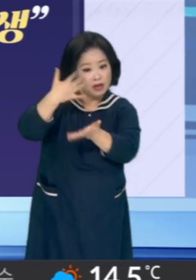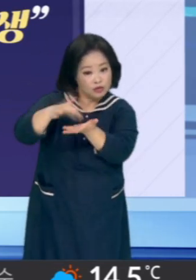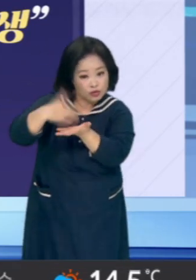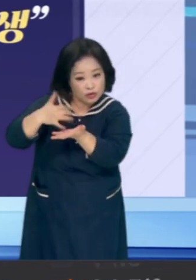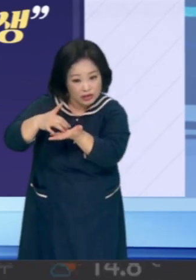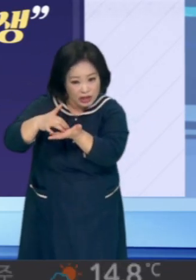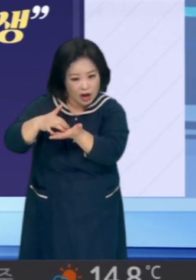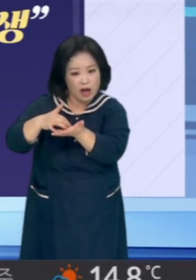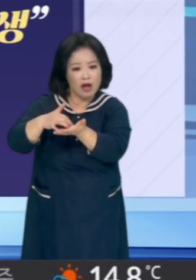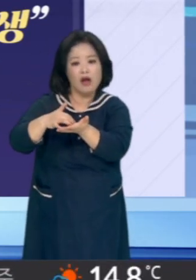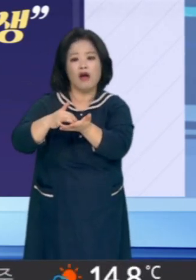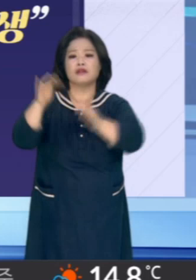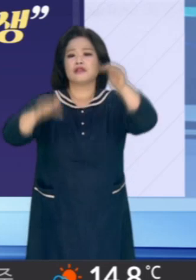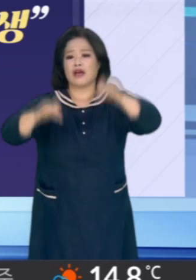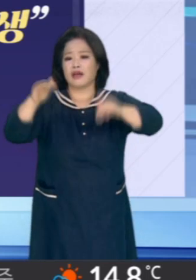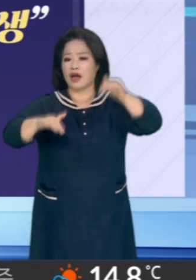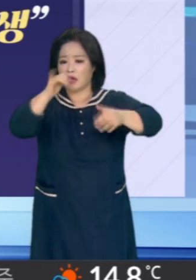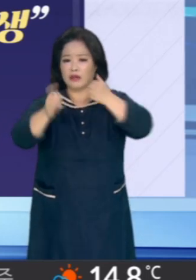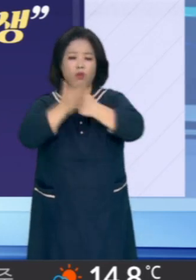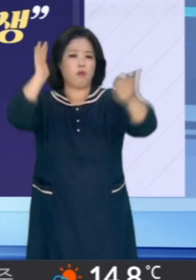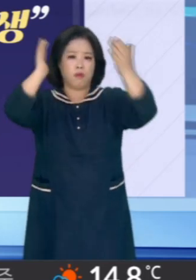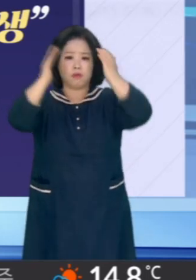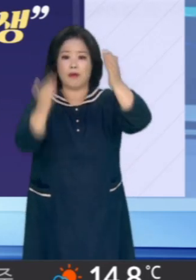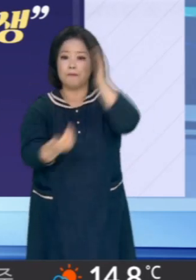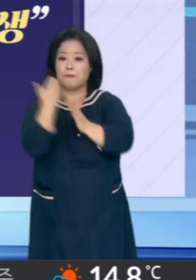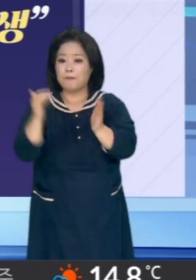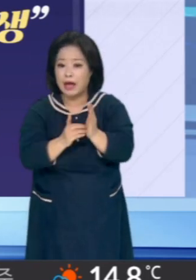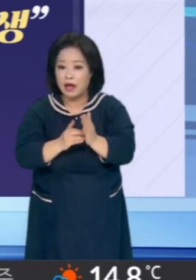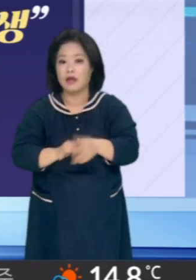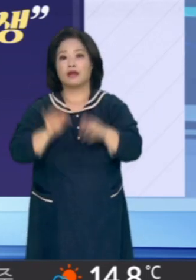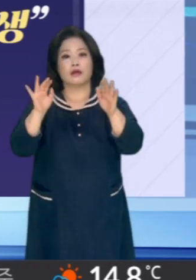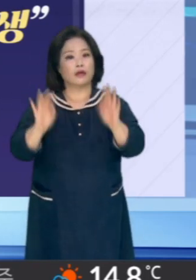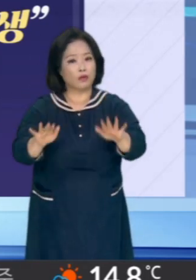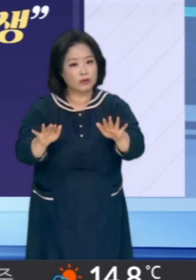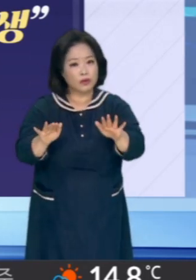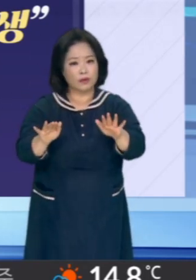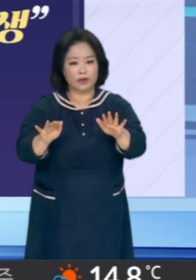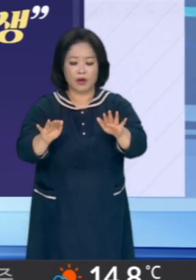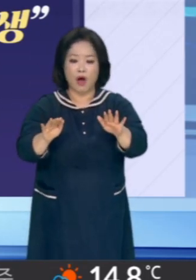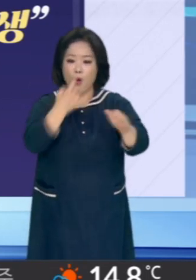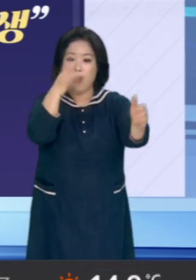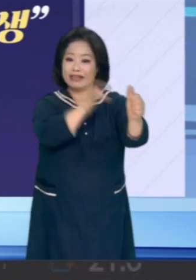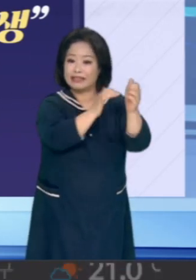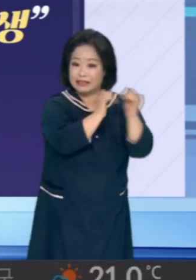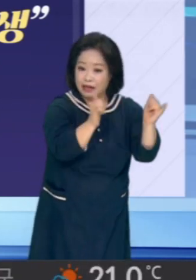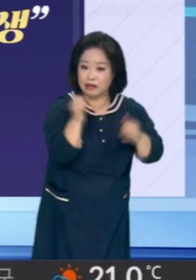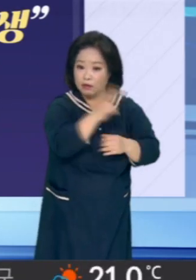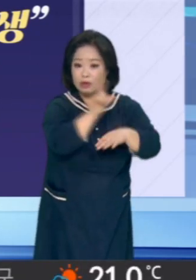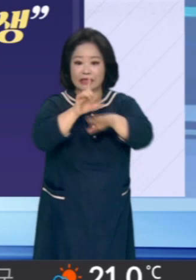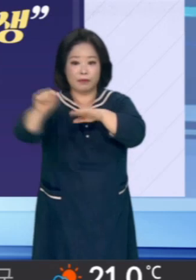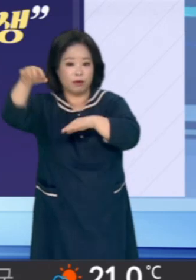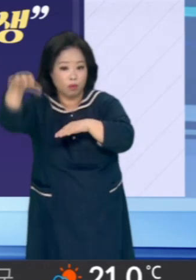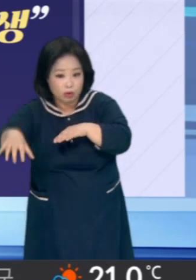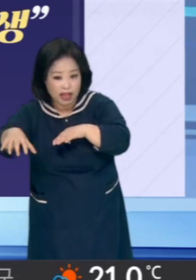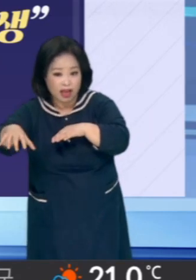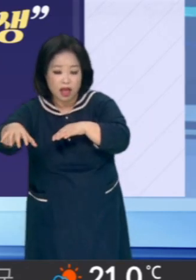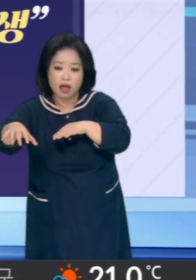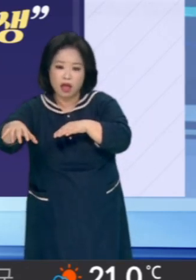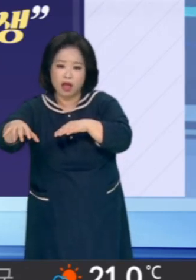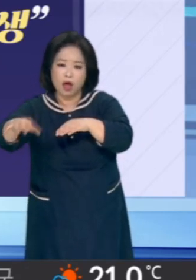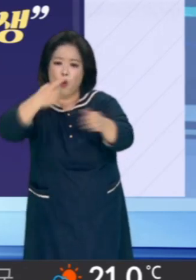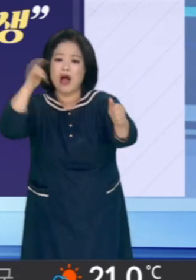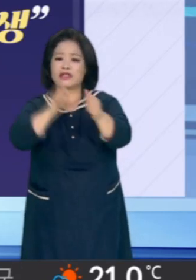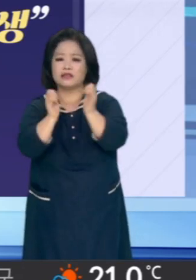잠정 수치와 큰 차이가 나면서 혼선이 일어난 건데요. 방역당국은 기존 확진자나 타 시도 중복 사례